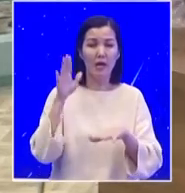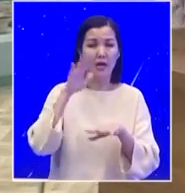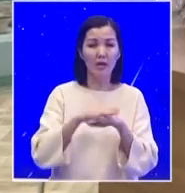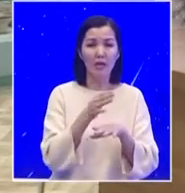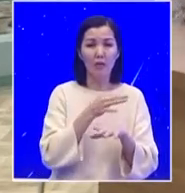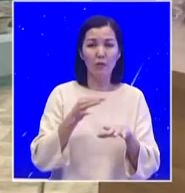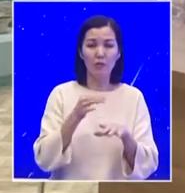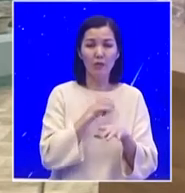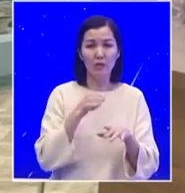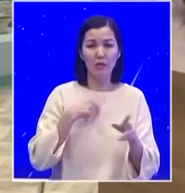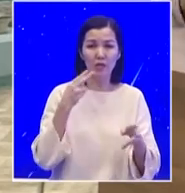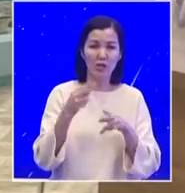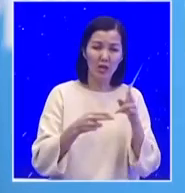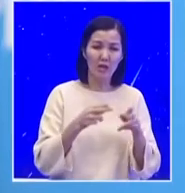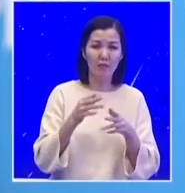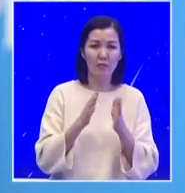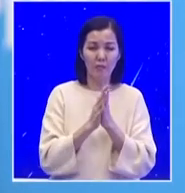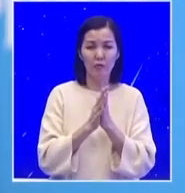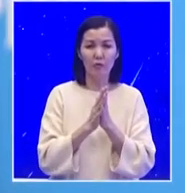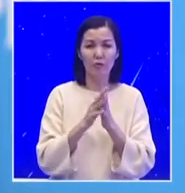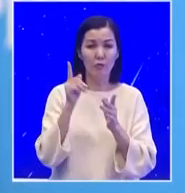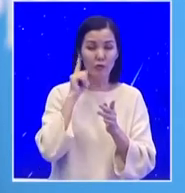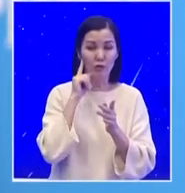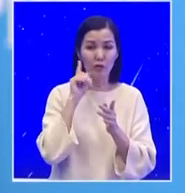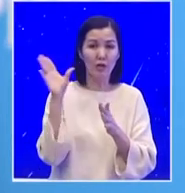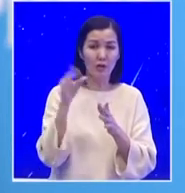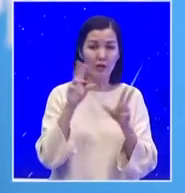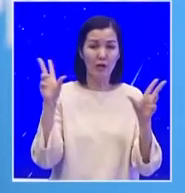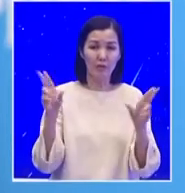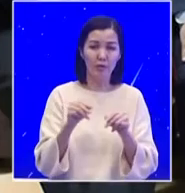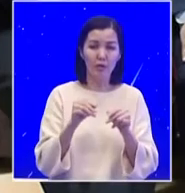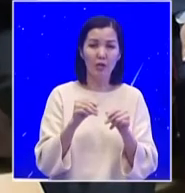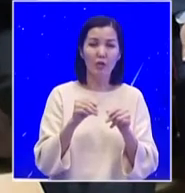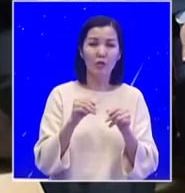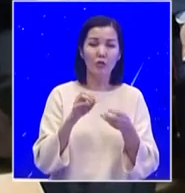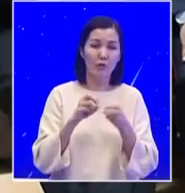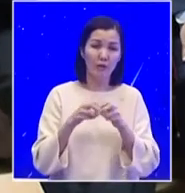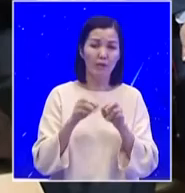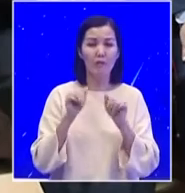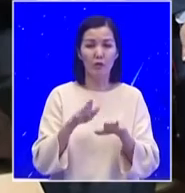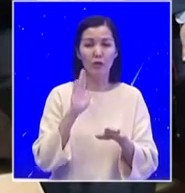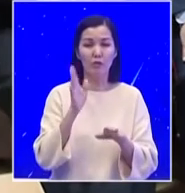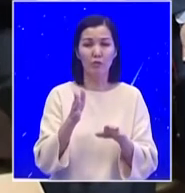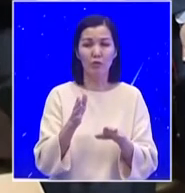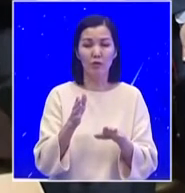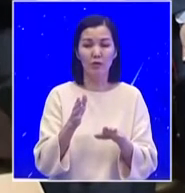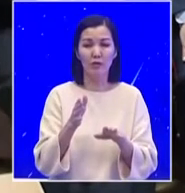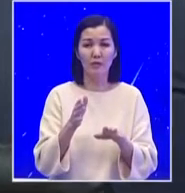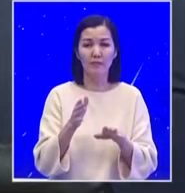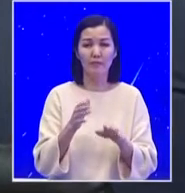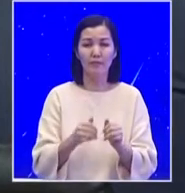лично выслушал чаяния каждого и не оставил без внимания ни одну просьбу. В целом работе местных и вышестоящих властей жители